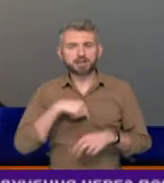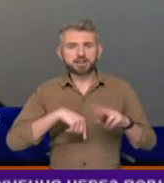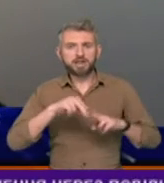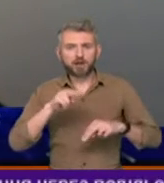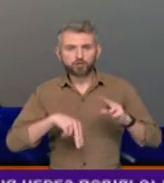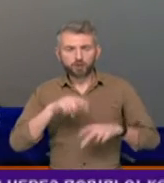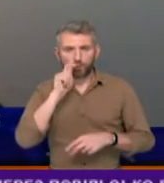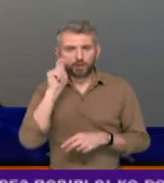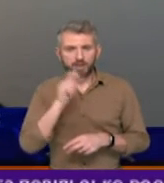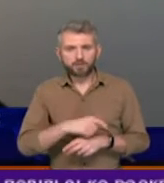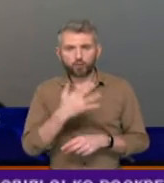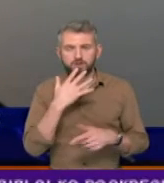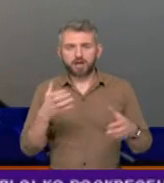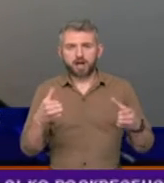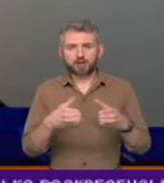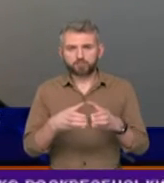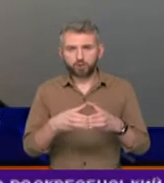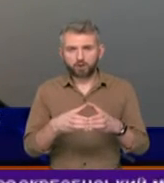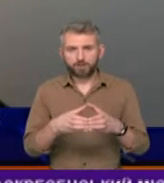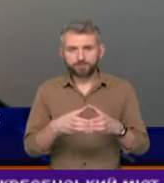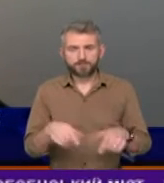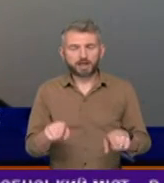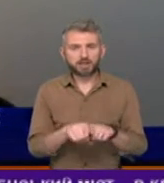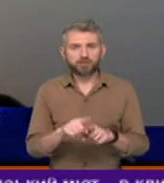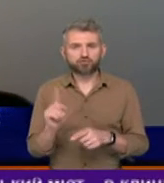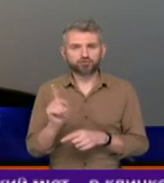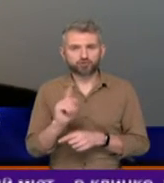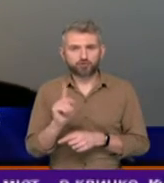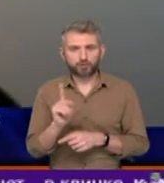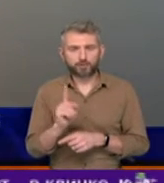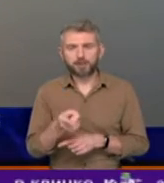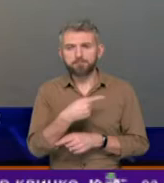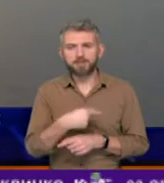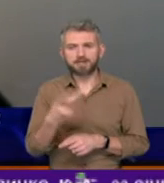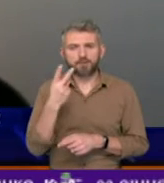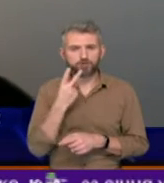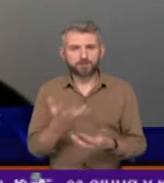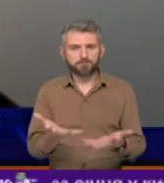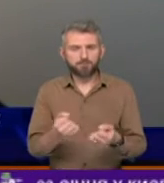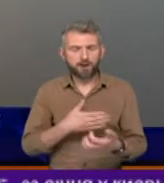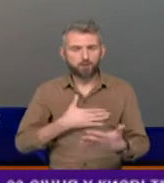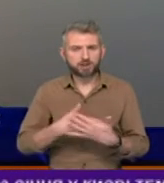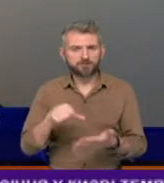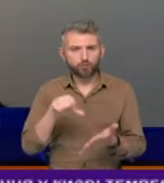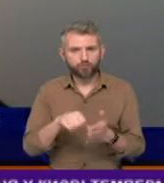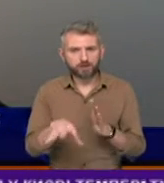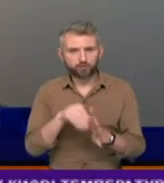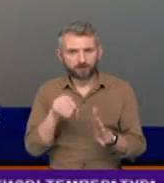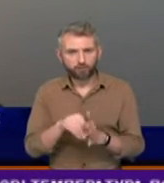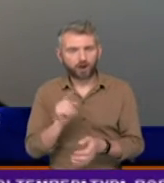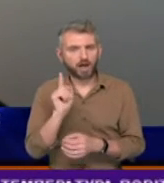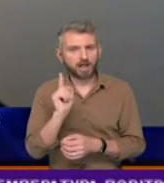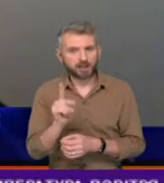Настрої української діаспори такі, що ми завжди приймаємо активну участь у виборах,